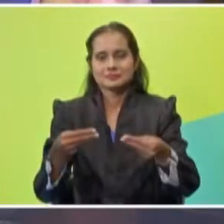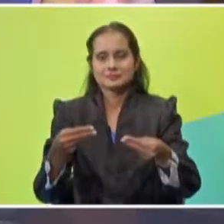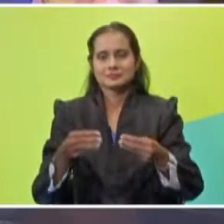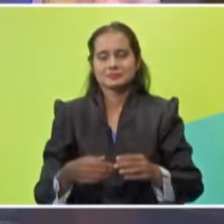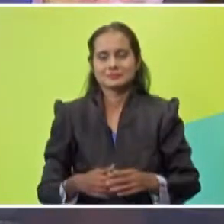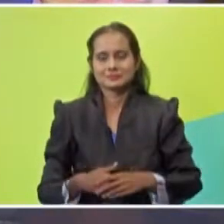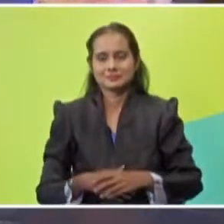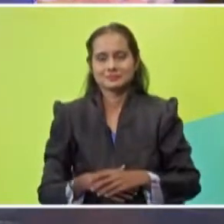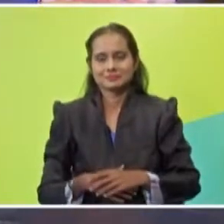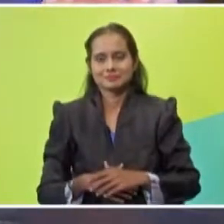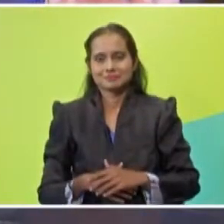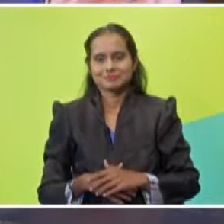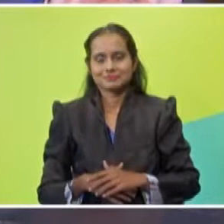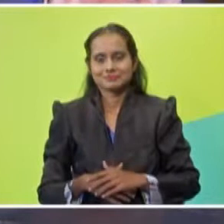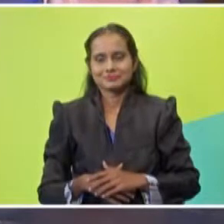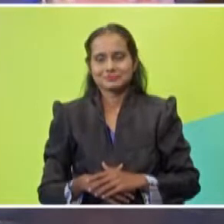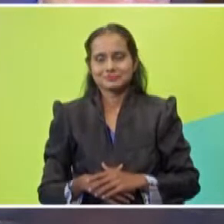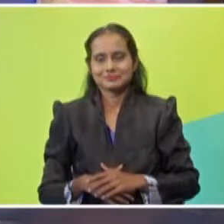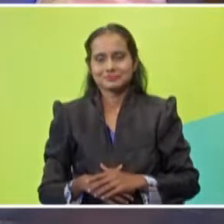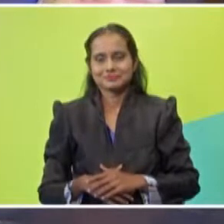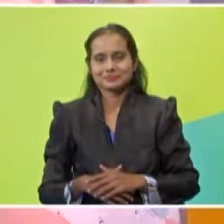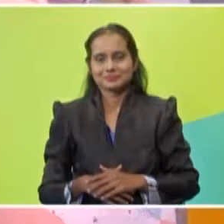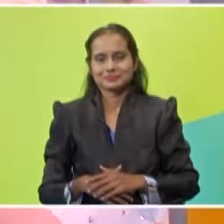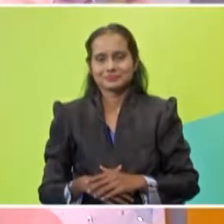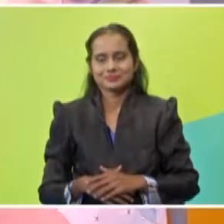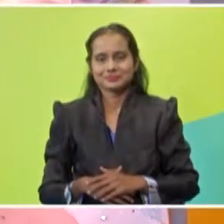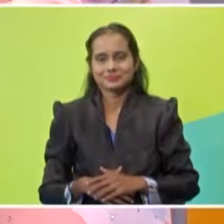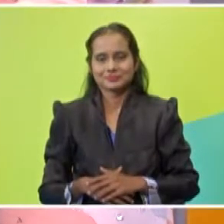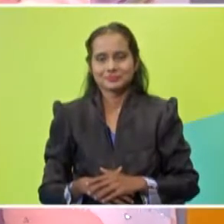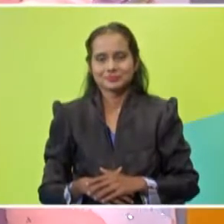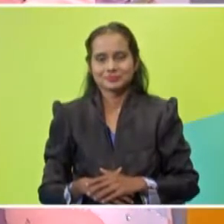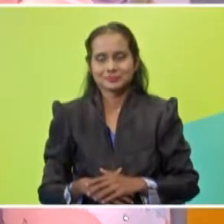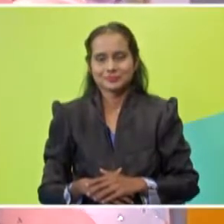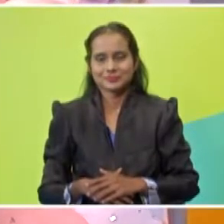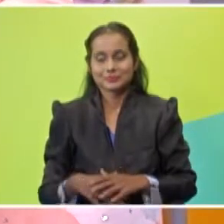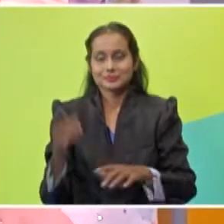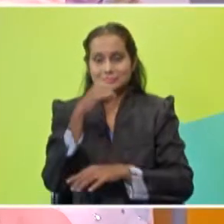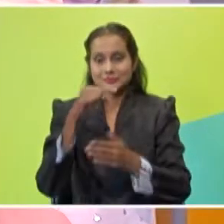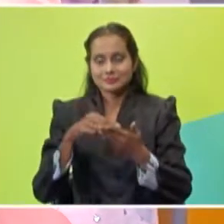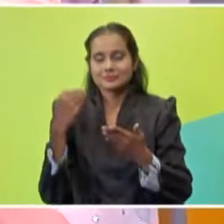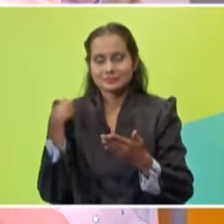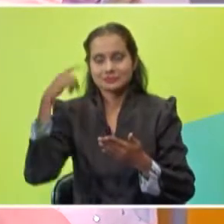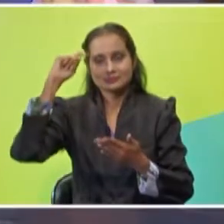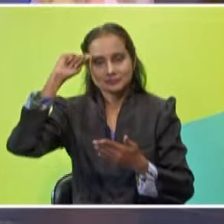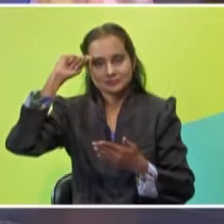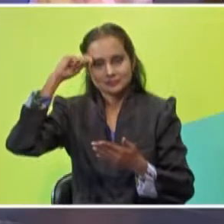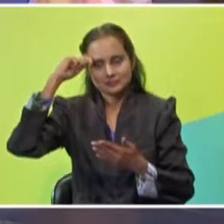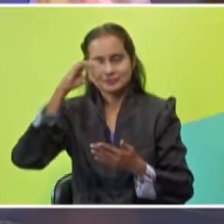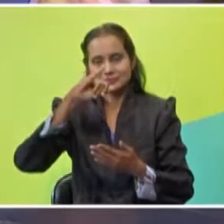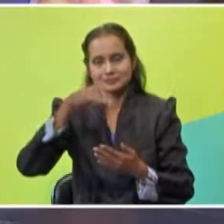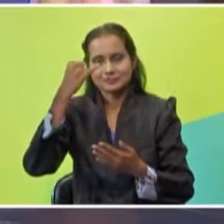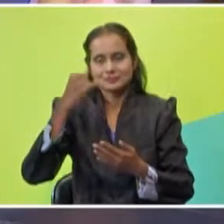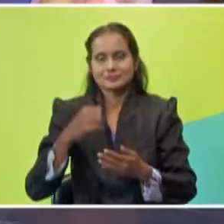gembur hari ini bukan sangat kita bermain dengan nomor tapi ada juga teka-teki sedikit sastra